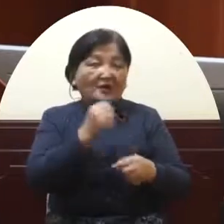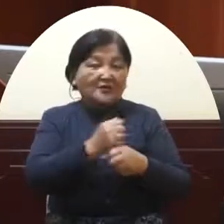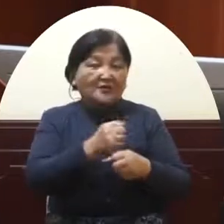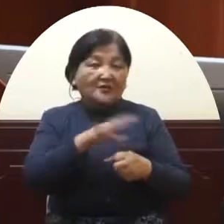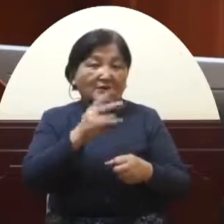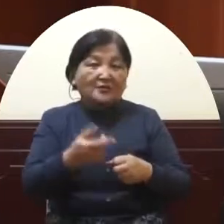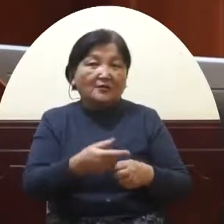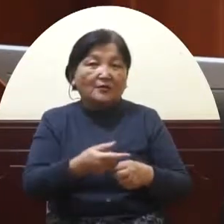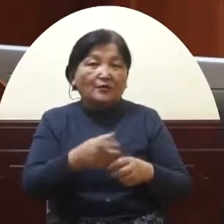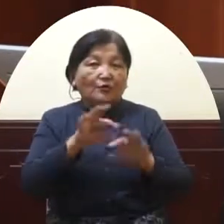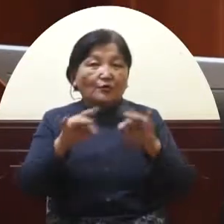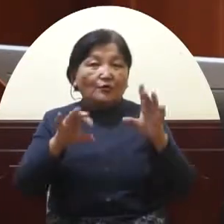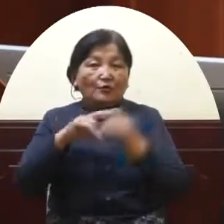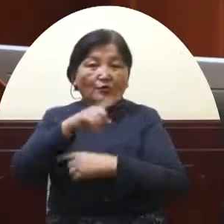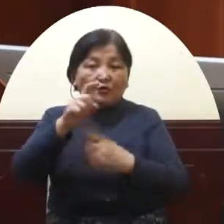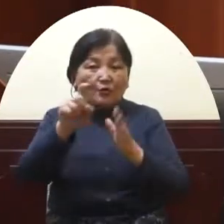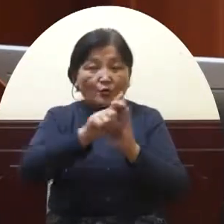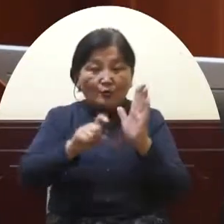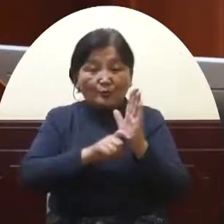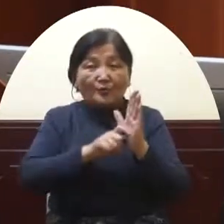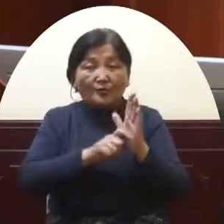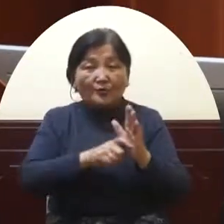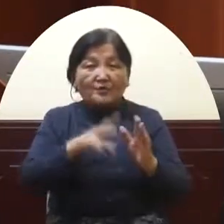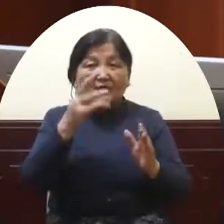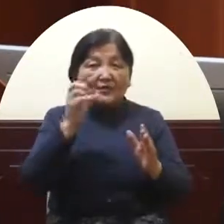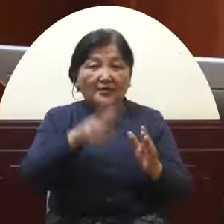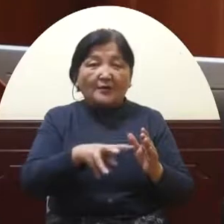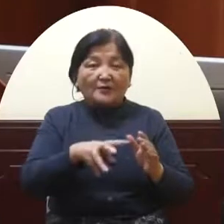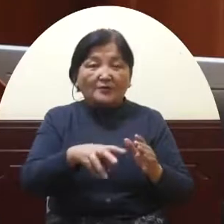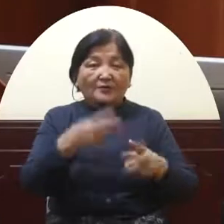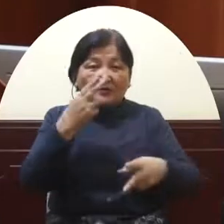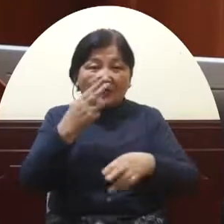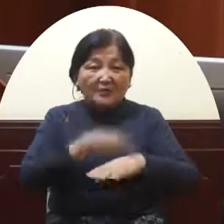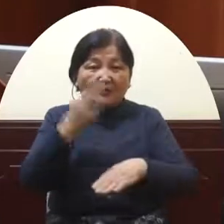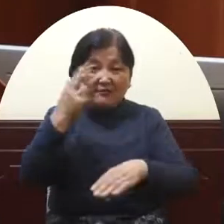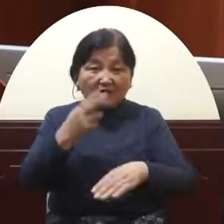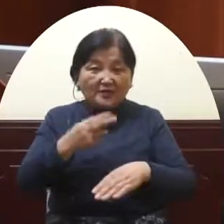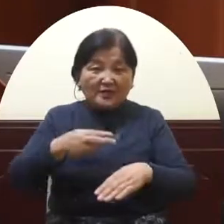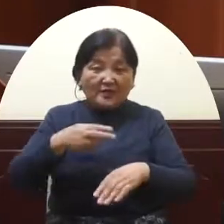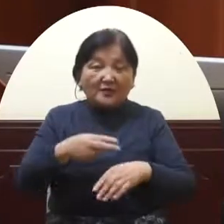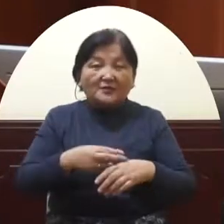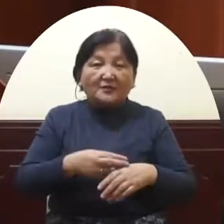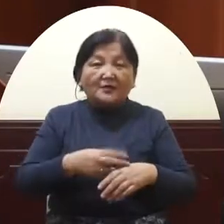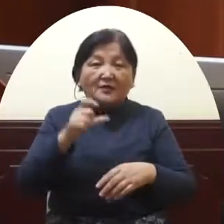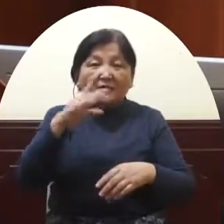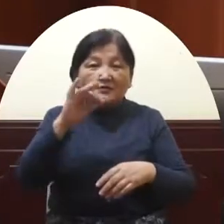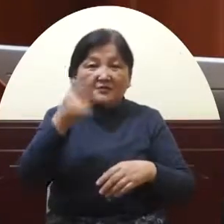өөр хувилбарууд бодлого юм биш мөн эсвэл намын телевизийн захирлынхаа эсрэгч гэдэг юм уу ажиллаад байдаг юм шиг харагдаж байна. Гэхдээ